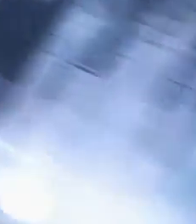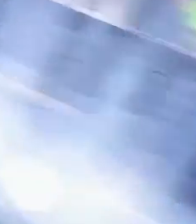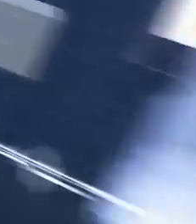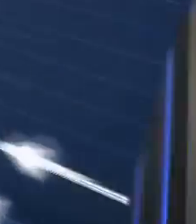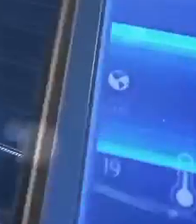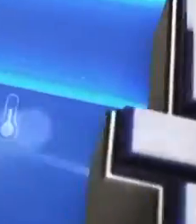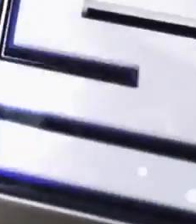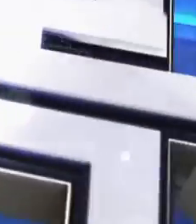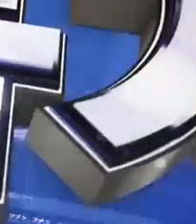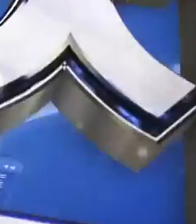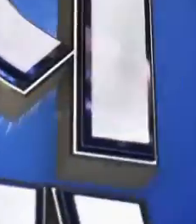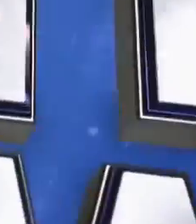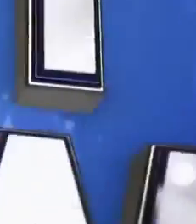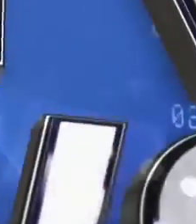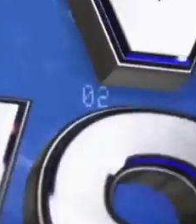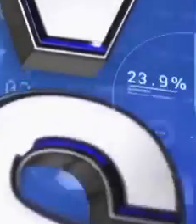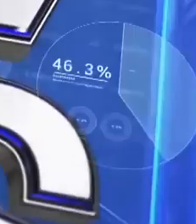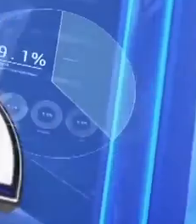으